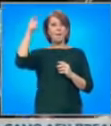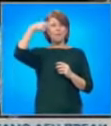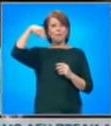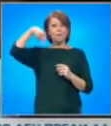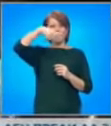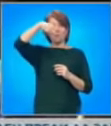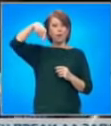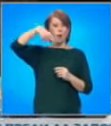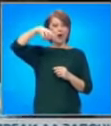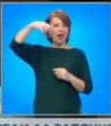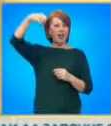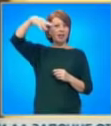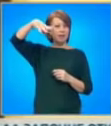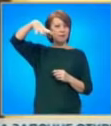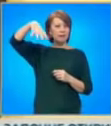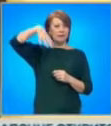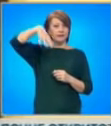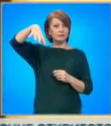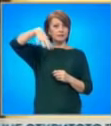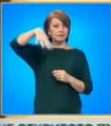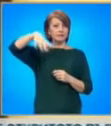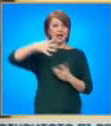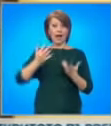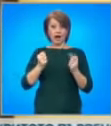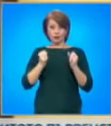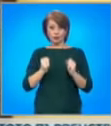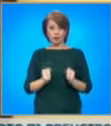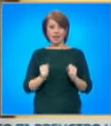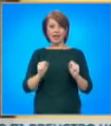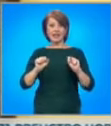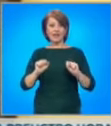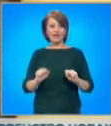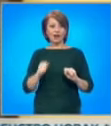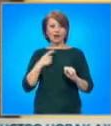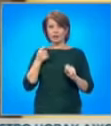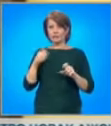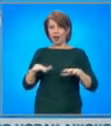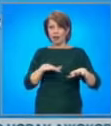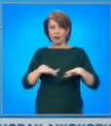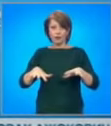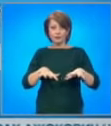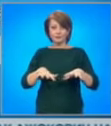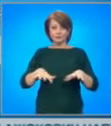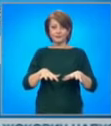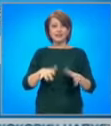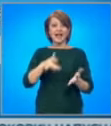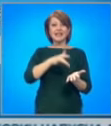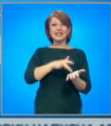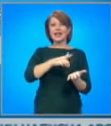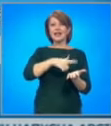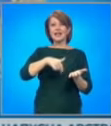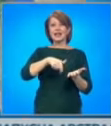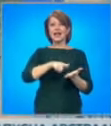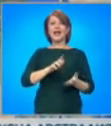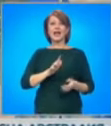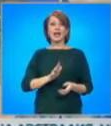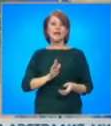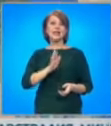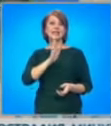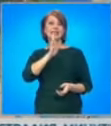вратите. Страшничко си беше. Как си седях на дивана, ме разлюля и това нищо повече. Епицентърът е бил в северната